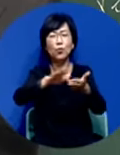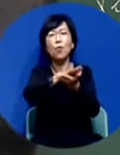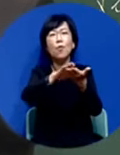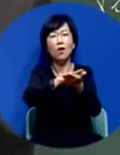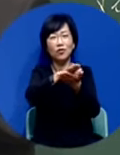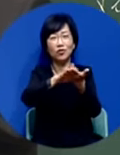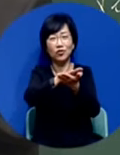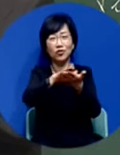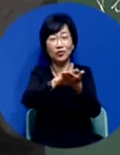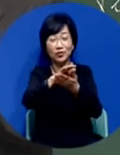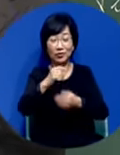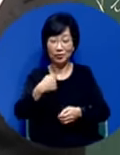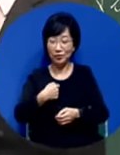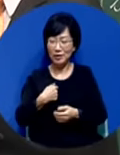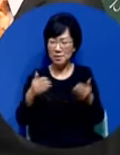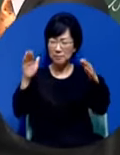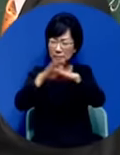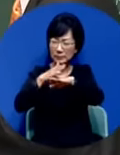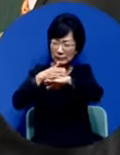명도 안 계셔.